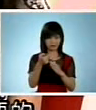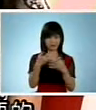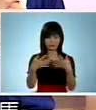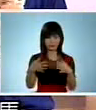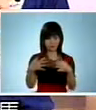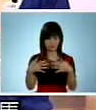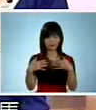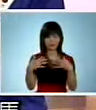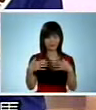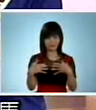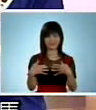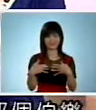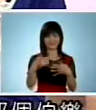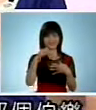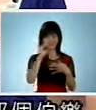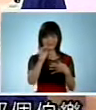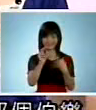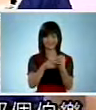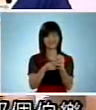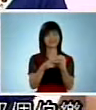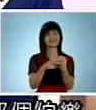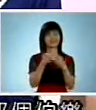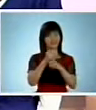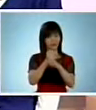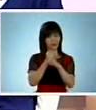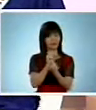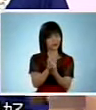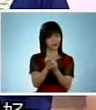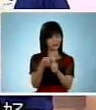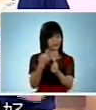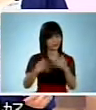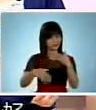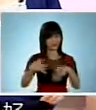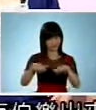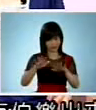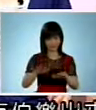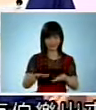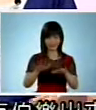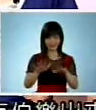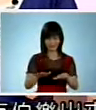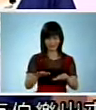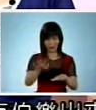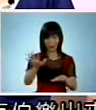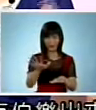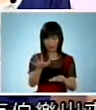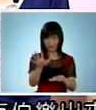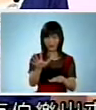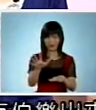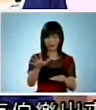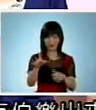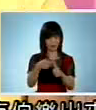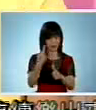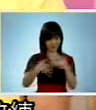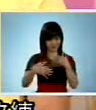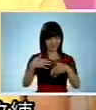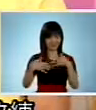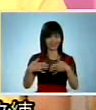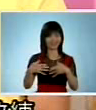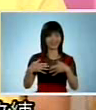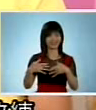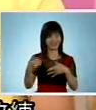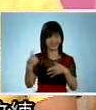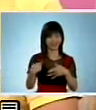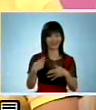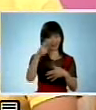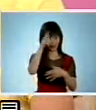要的，这个千里马还要刚好遇到那个伯乐。 是啊， 今天呢还好，我们中间我们就有伯乐出来、我们的